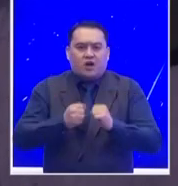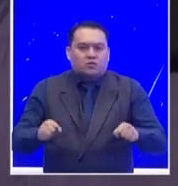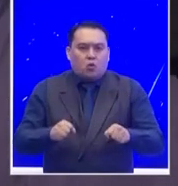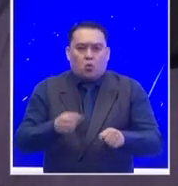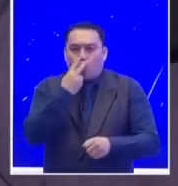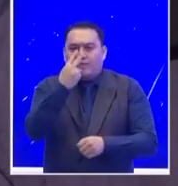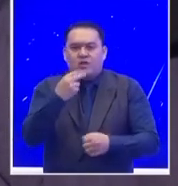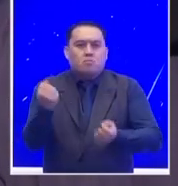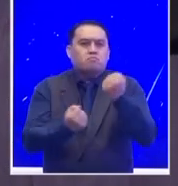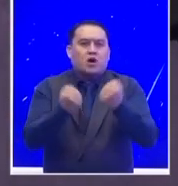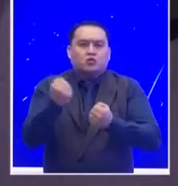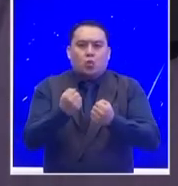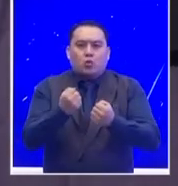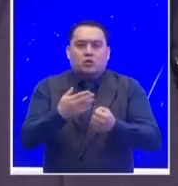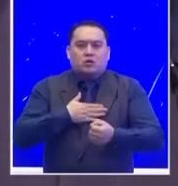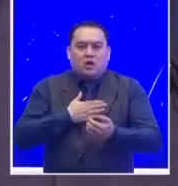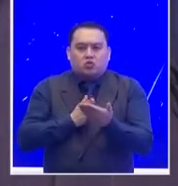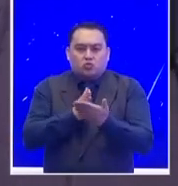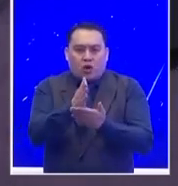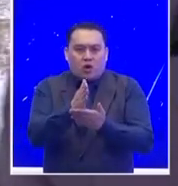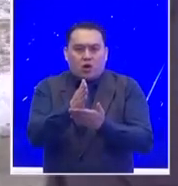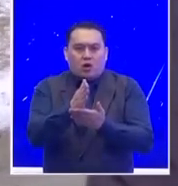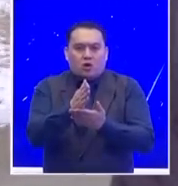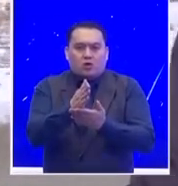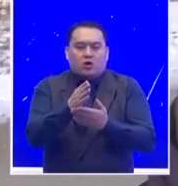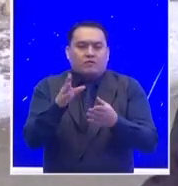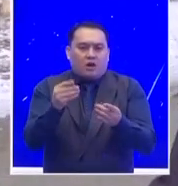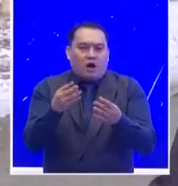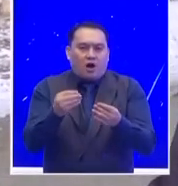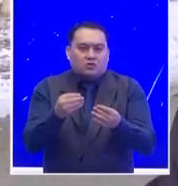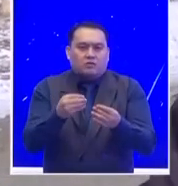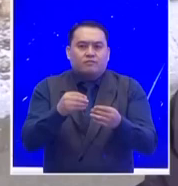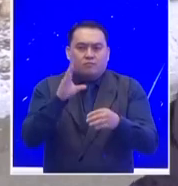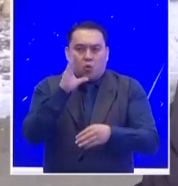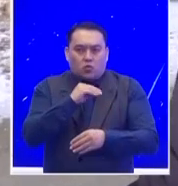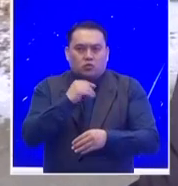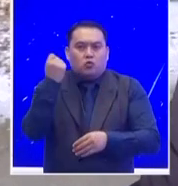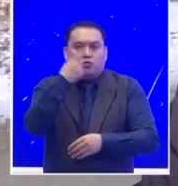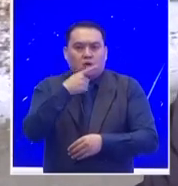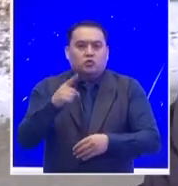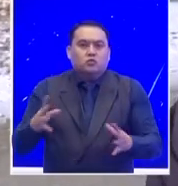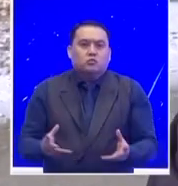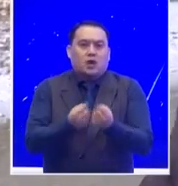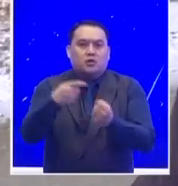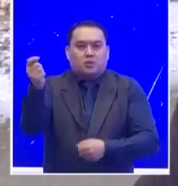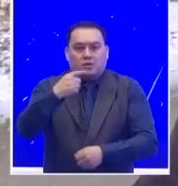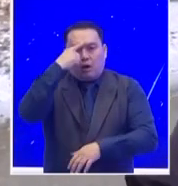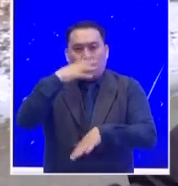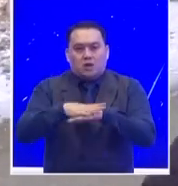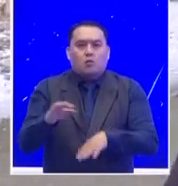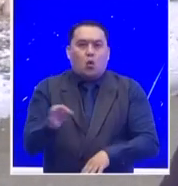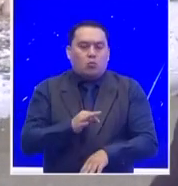мы увидели машину, которая двигалась в нашу сторону. Она чуть не утонула в грязи, но смогла выбраться. Как выяснилось, спасать нас ехал Амандык